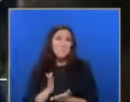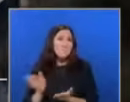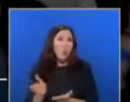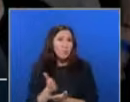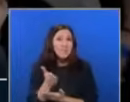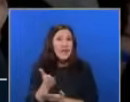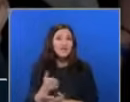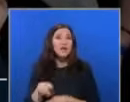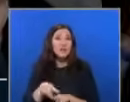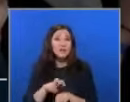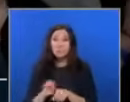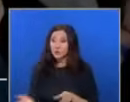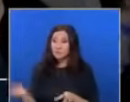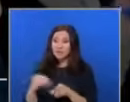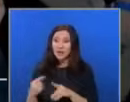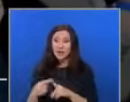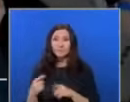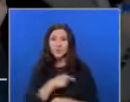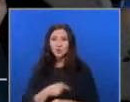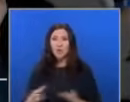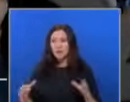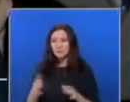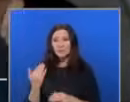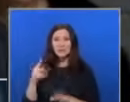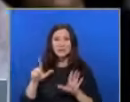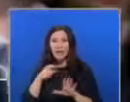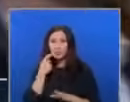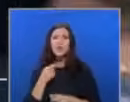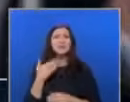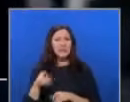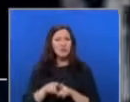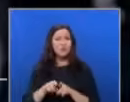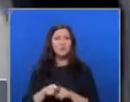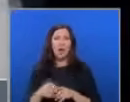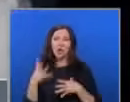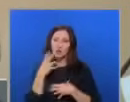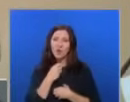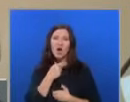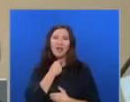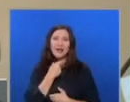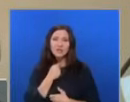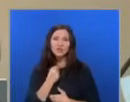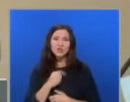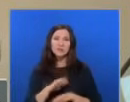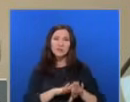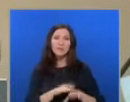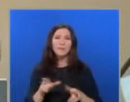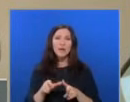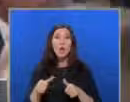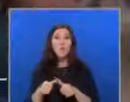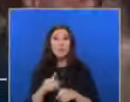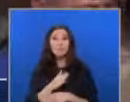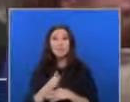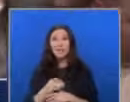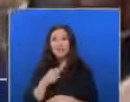Димитрова се присъединява към национален сбор преди 7 години, след като се разочарова от класическата десница. Марин Ле Пен в последните